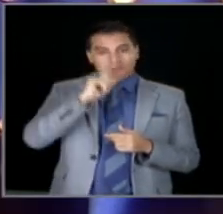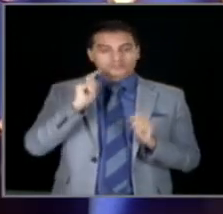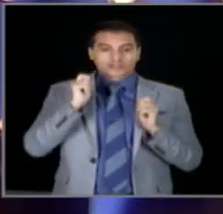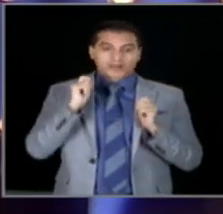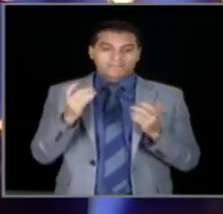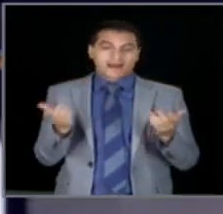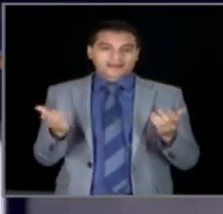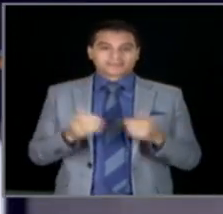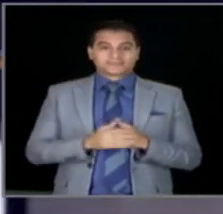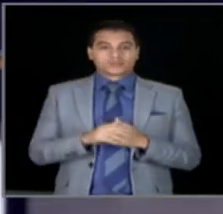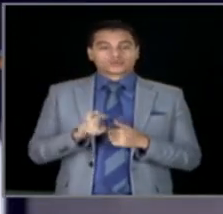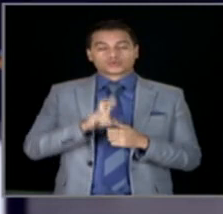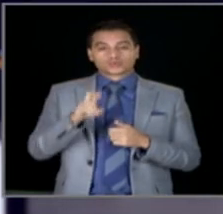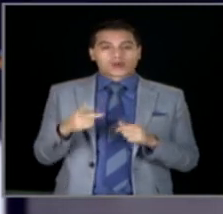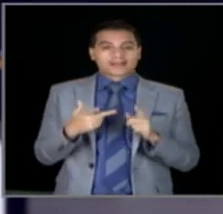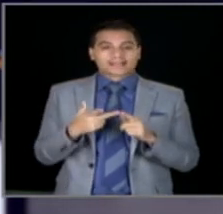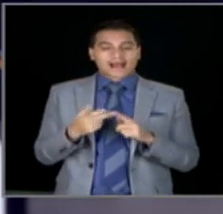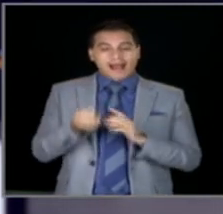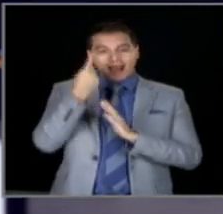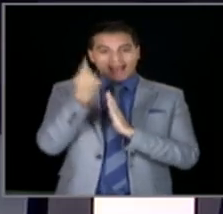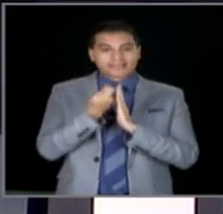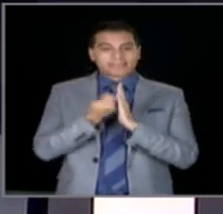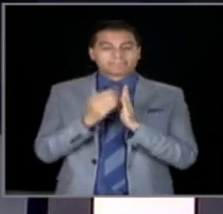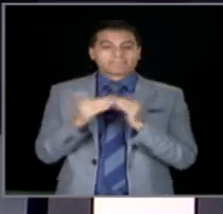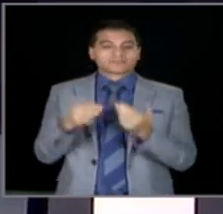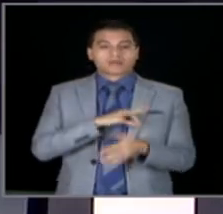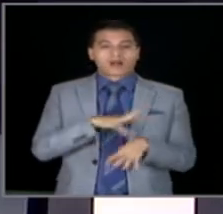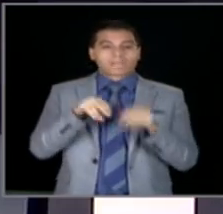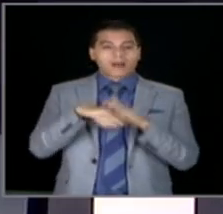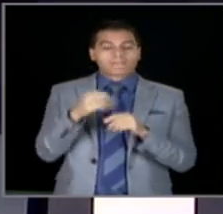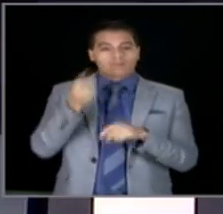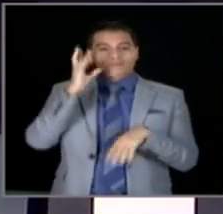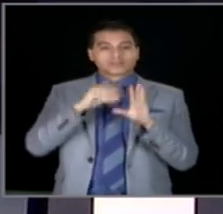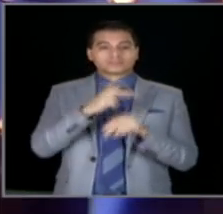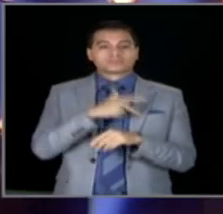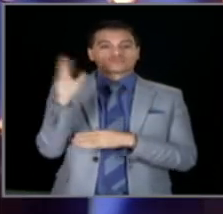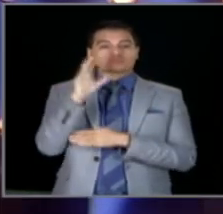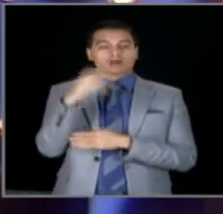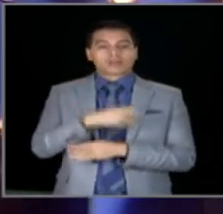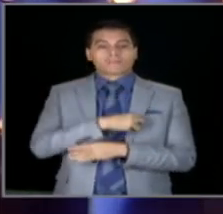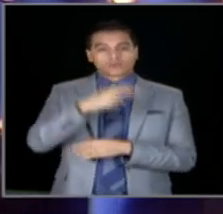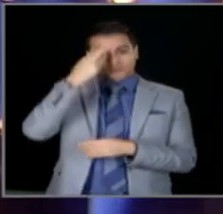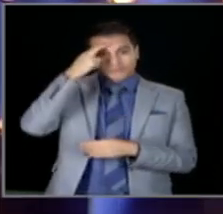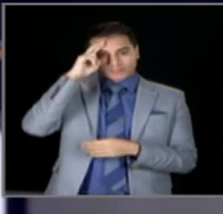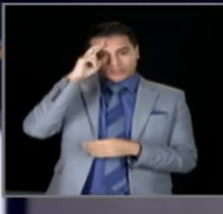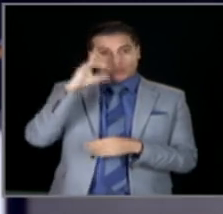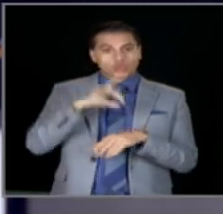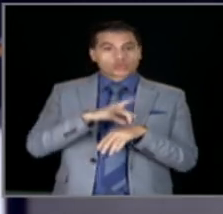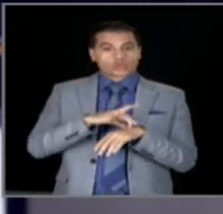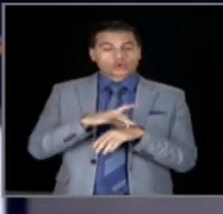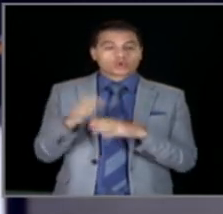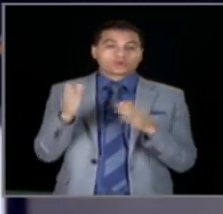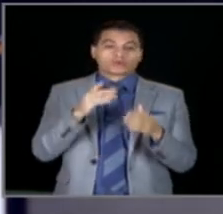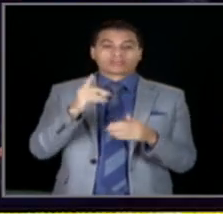تونس. السؤال الثالث، أديب مصري راحل مؤلف رواية شجرة البؤس، فمن هو؟ دكتور